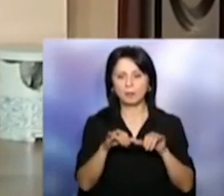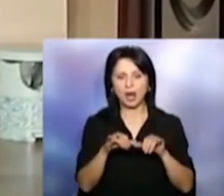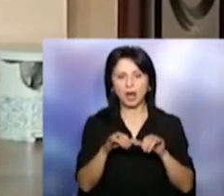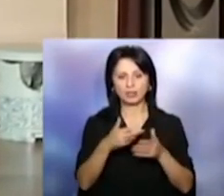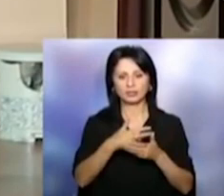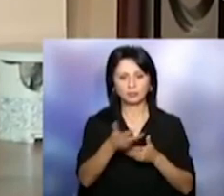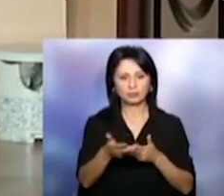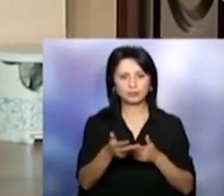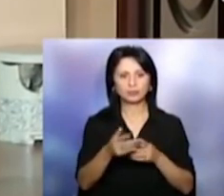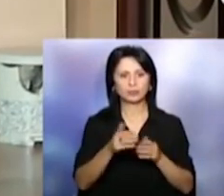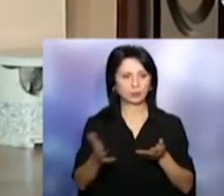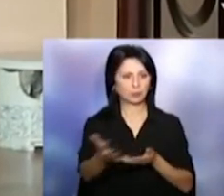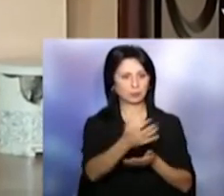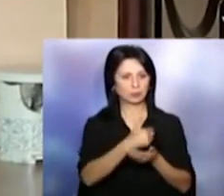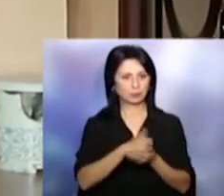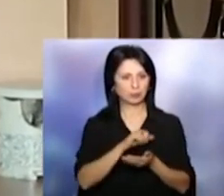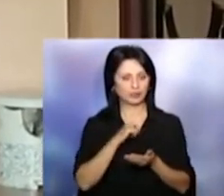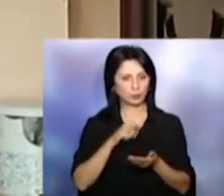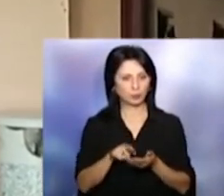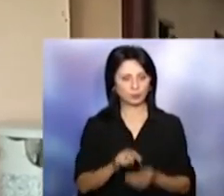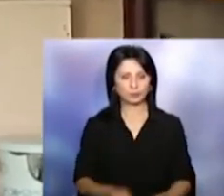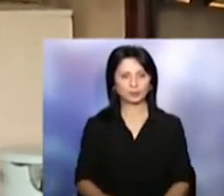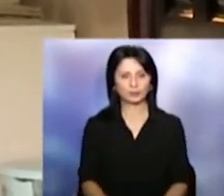ქონია გაშლილი, შემოსულ არალაგებული დამხვედრია.